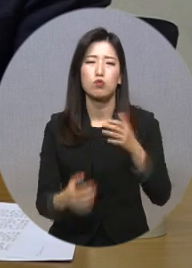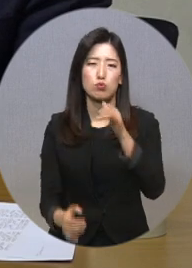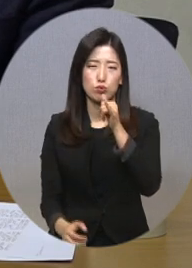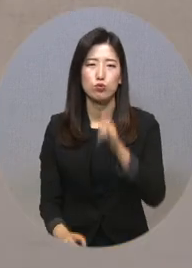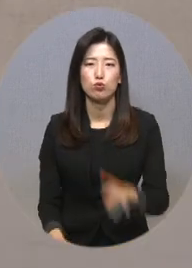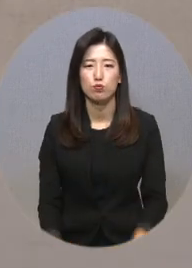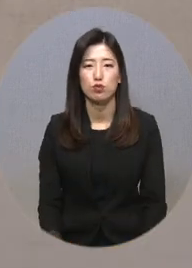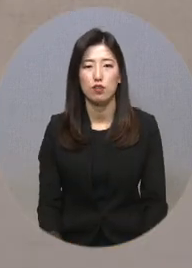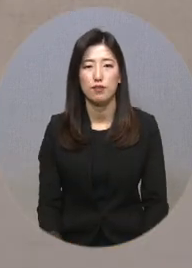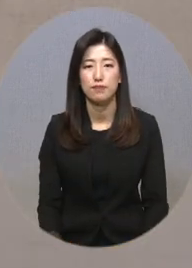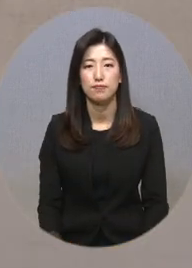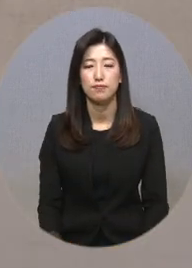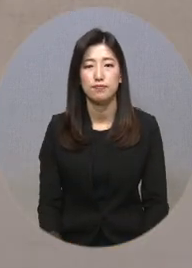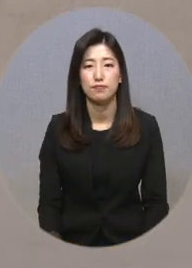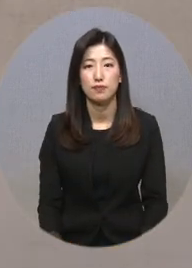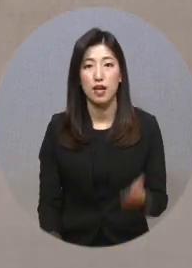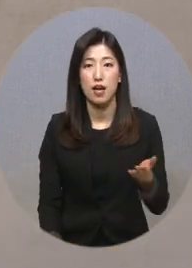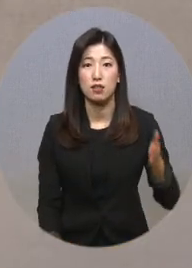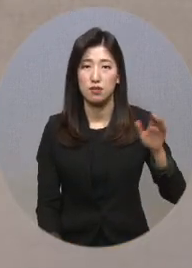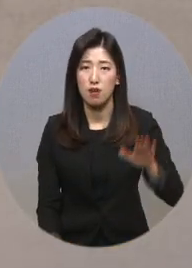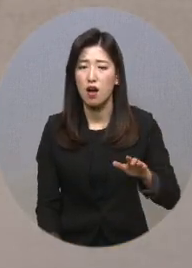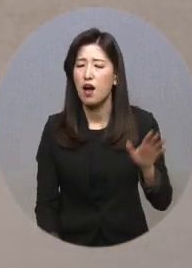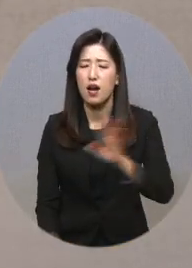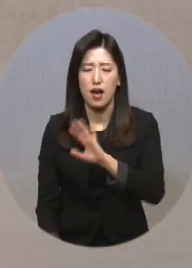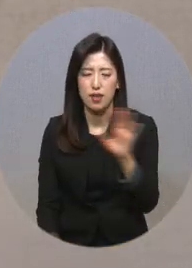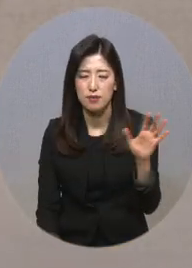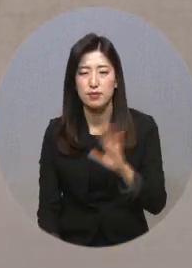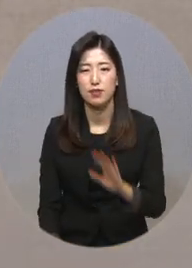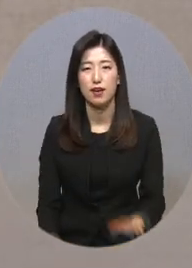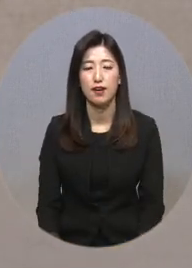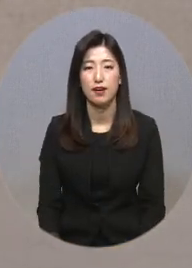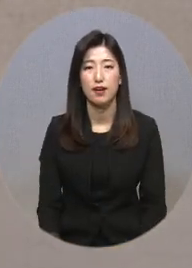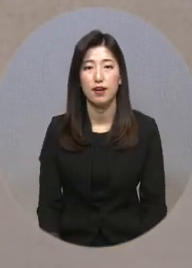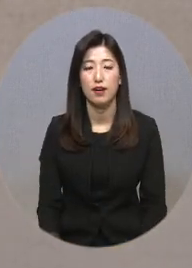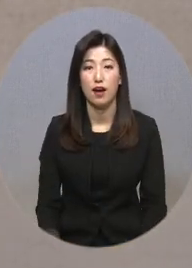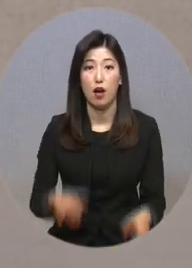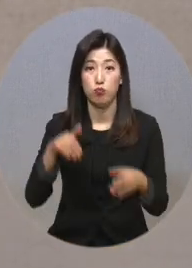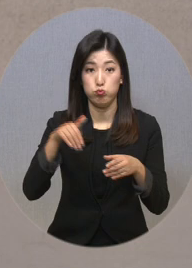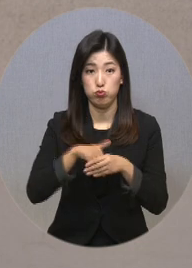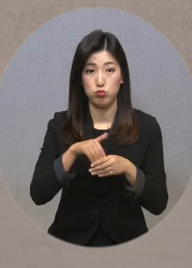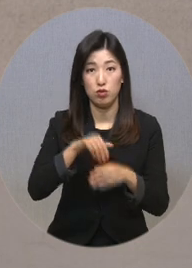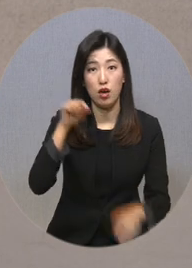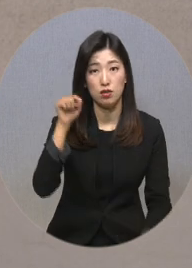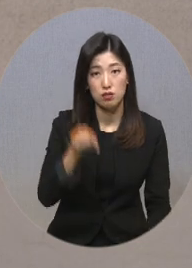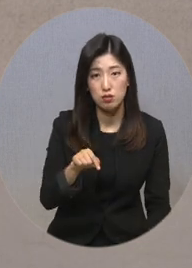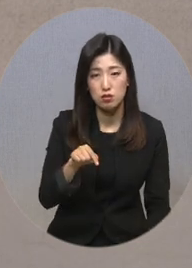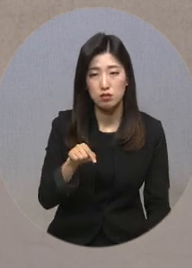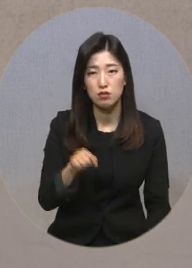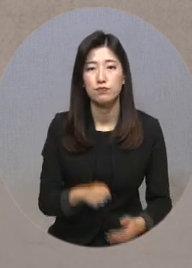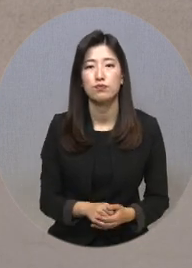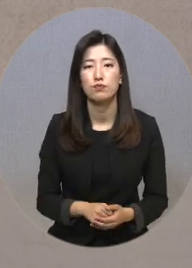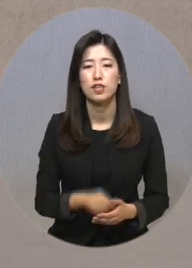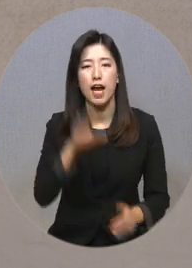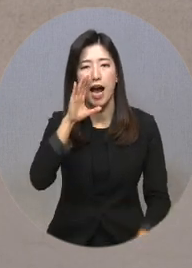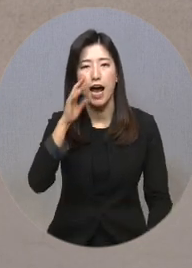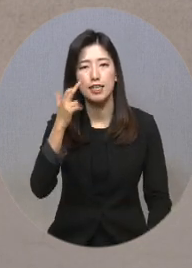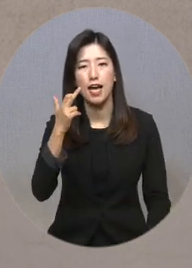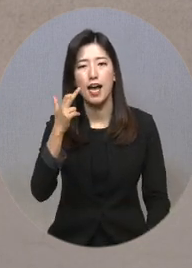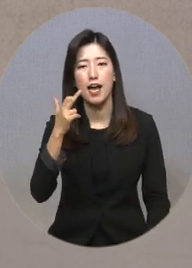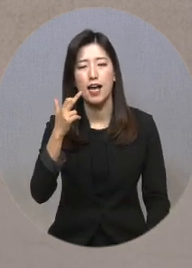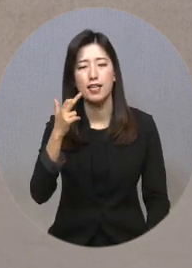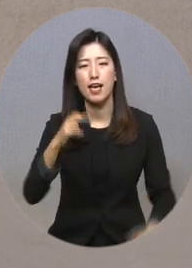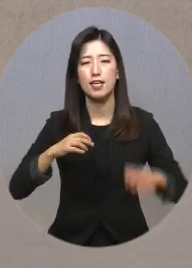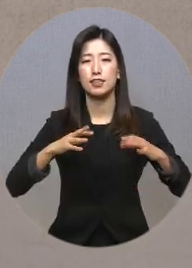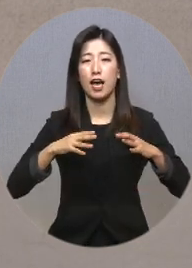있습니다. 그러나 그렇지 않습니다. 문화는 도시 마케팅에도 꼭 필요한